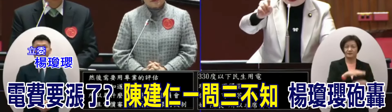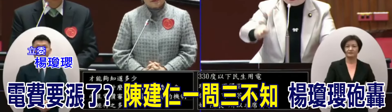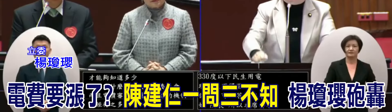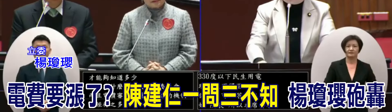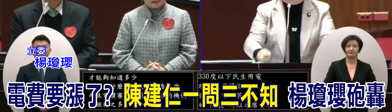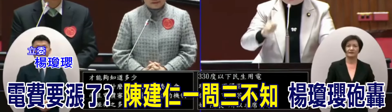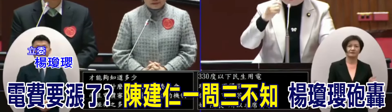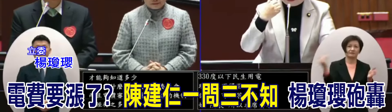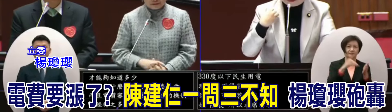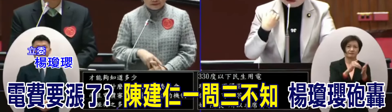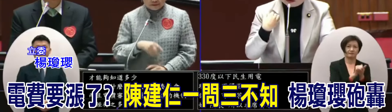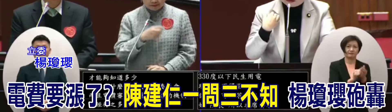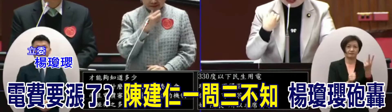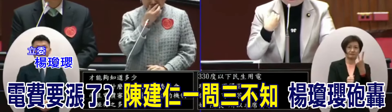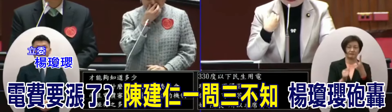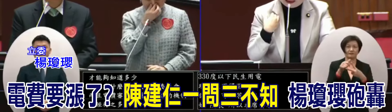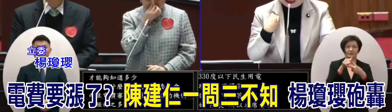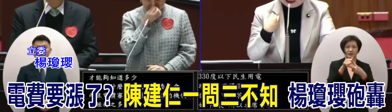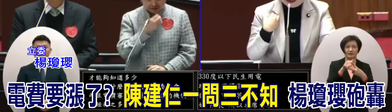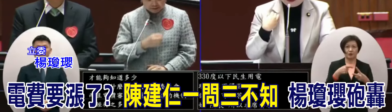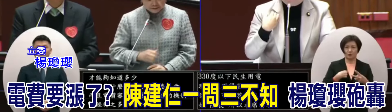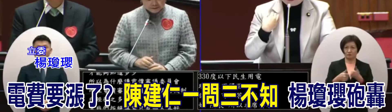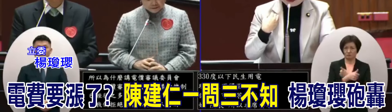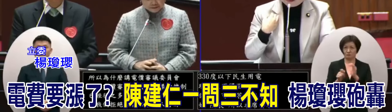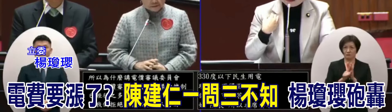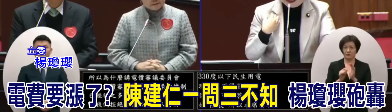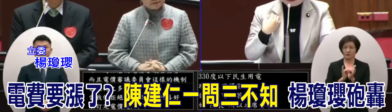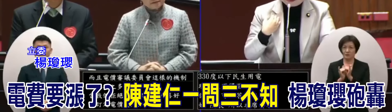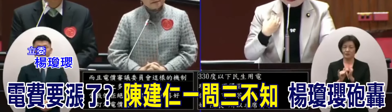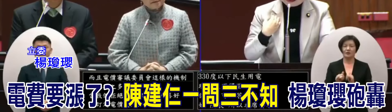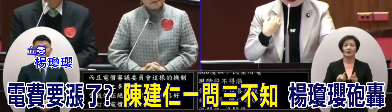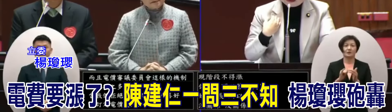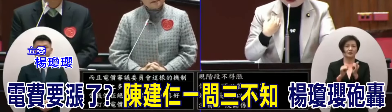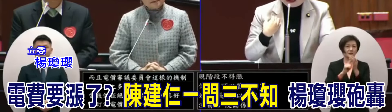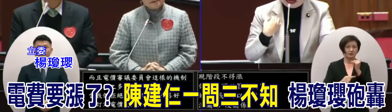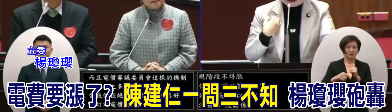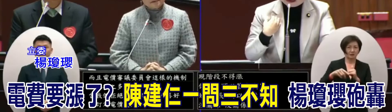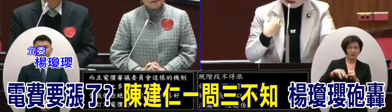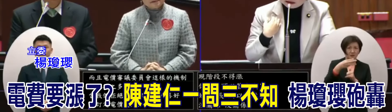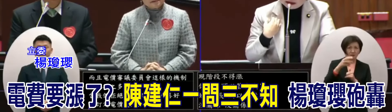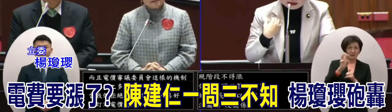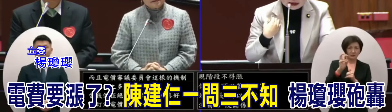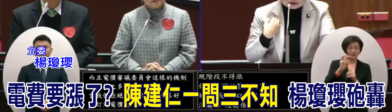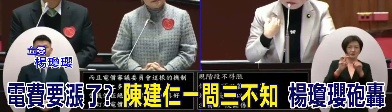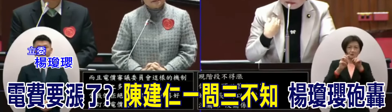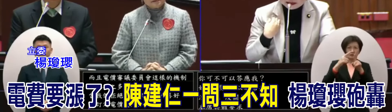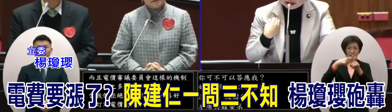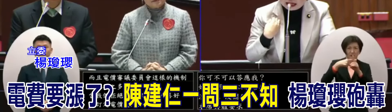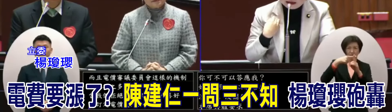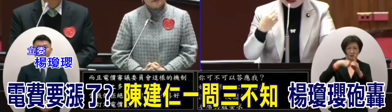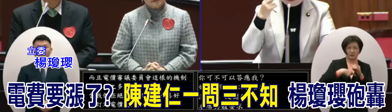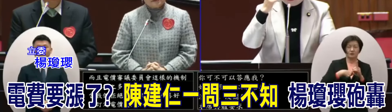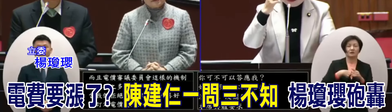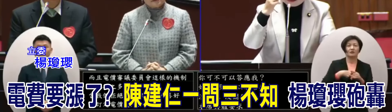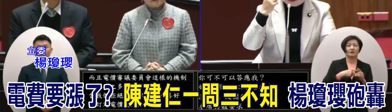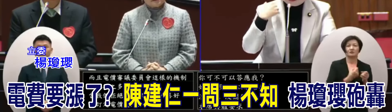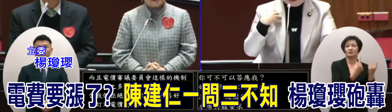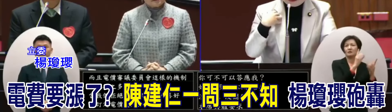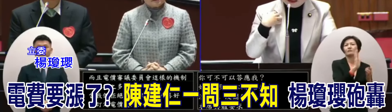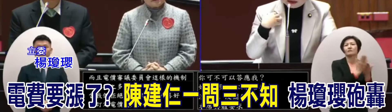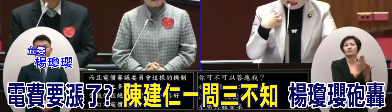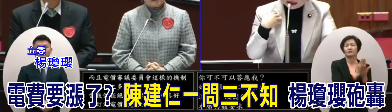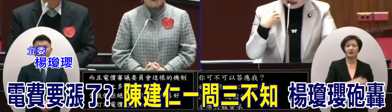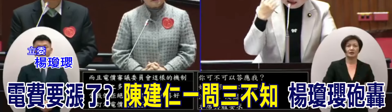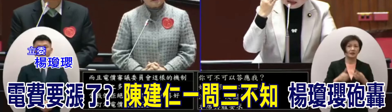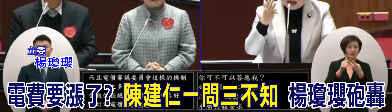两个结论。第一个，本席要求代表民意，民生用电330度以下，请现阶段不可涨。第二个，